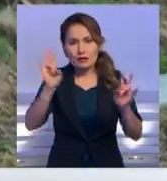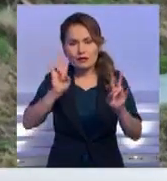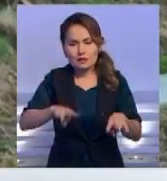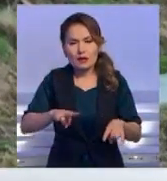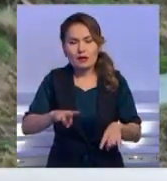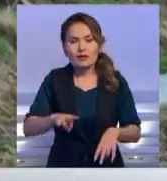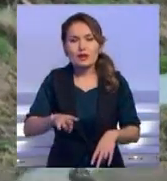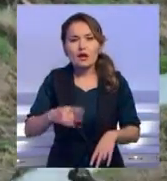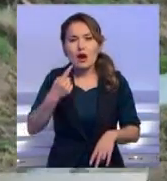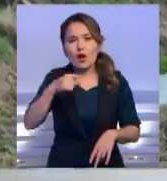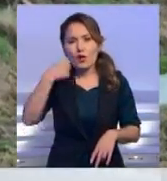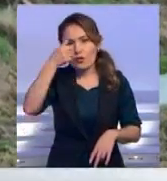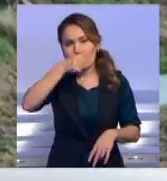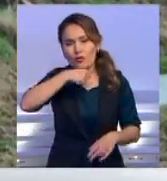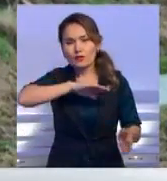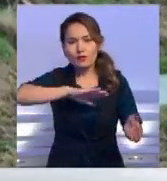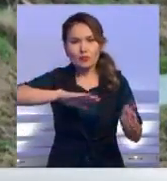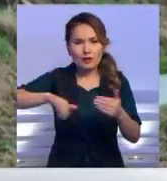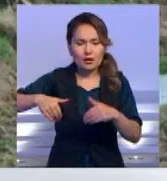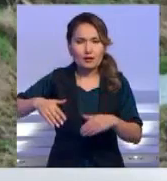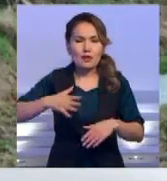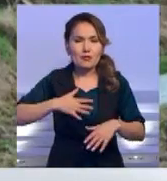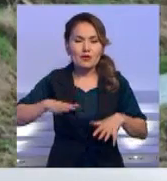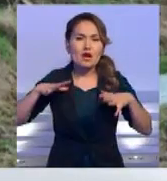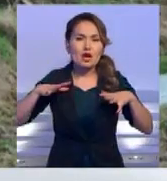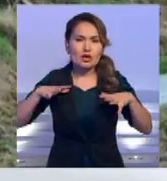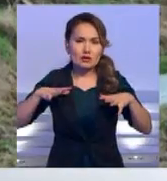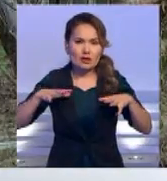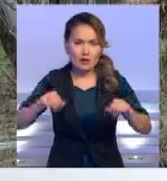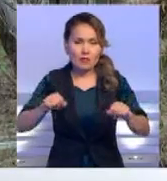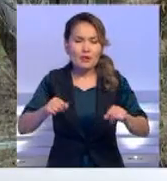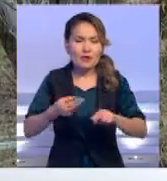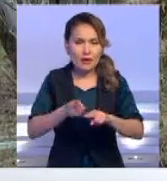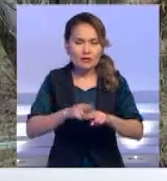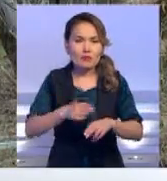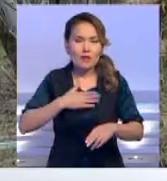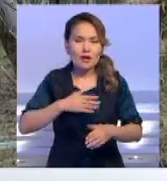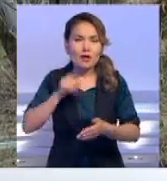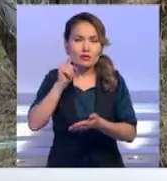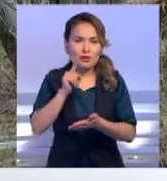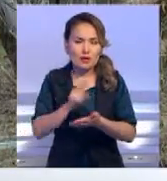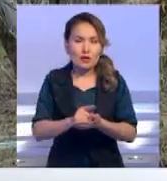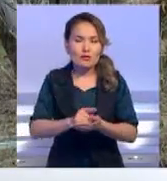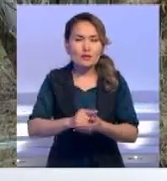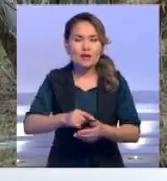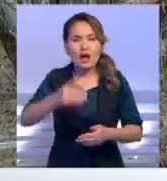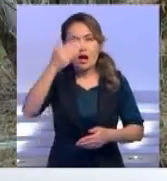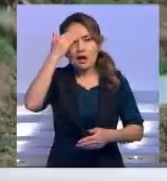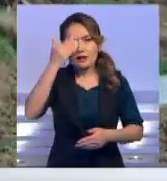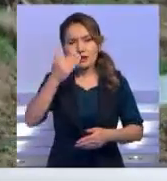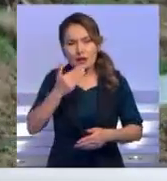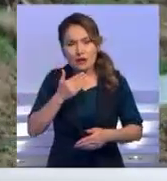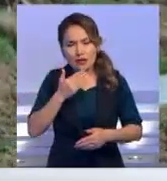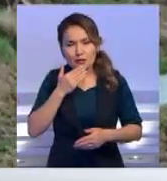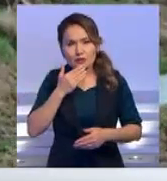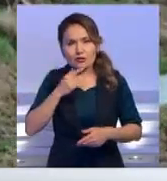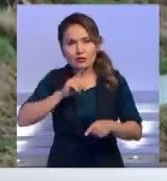істеген немді, істеген әрекетімді мен өзім парызым деп есептеймін. Қазір алдымызда жаз келе жатыр, балдарға